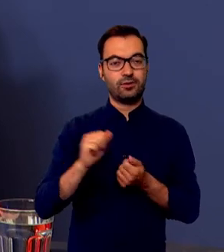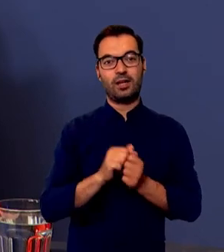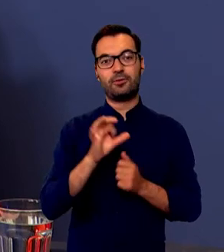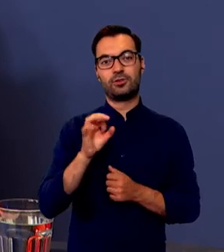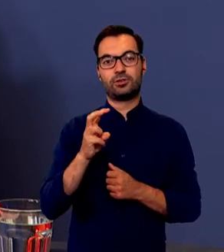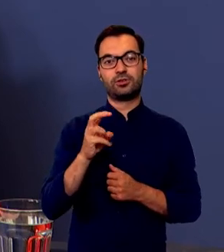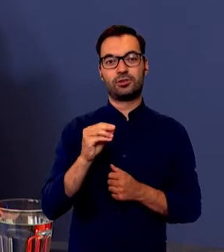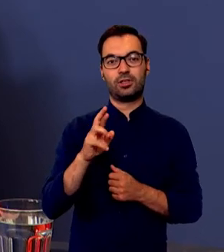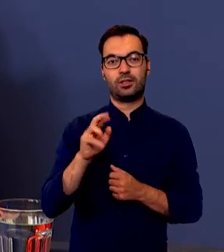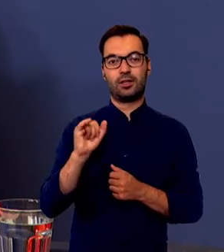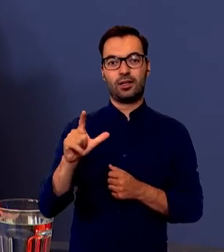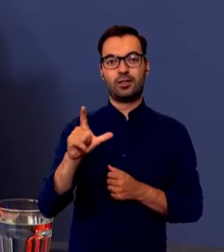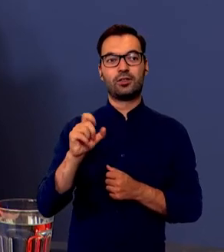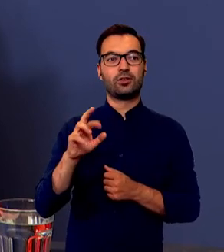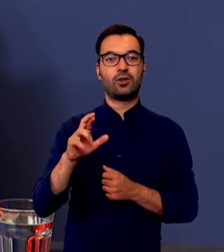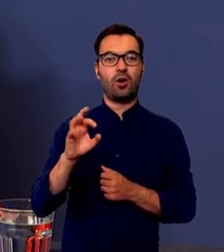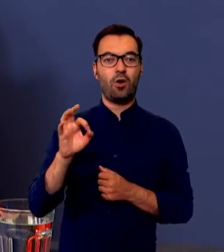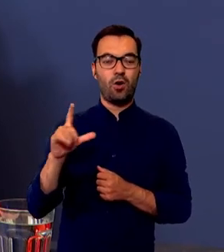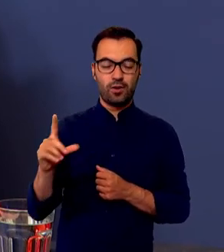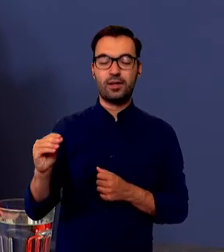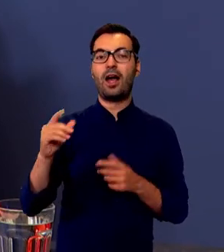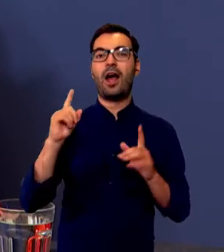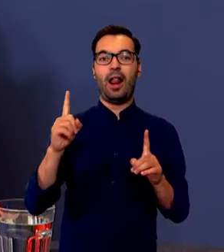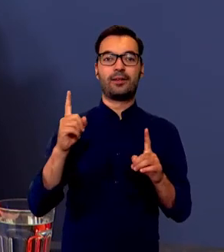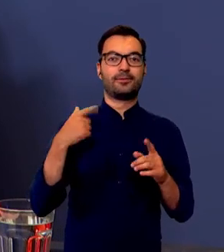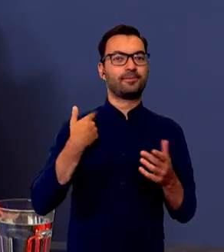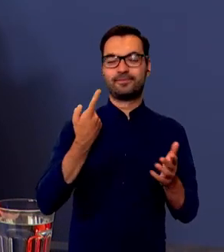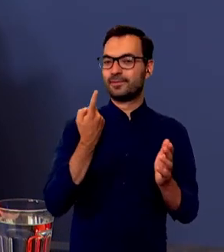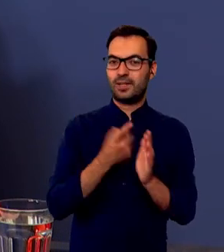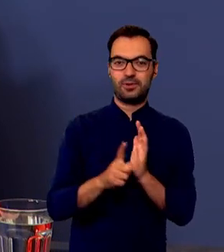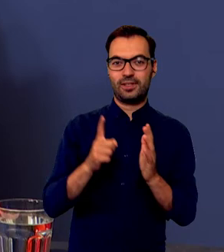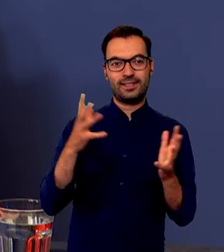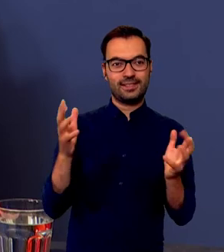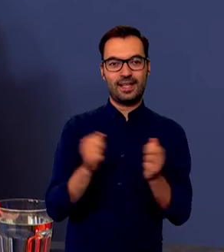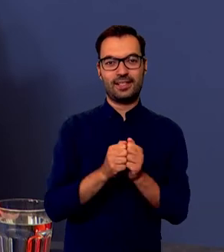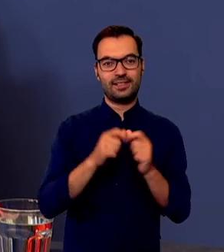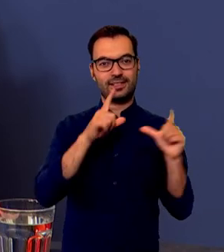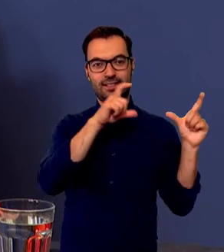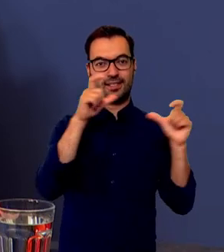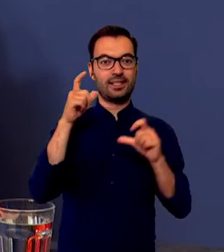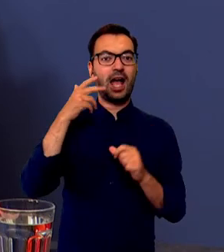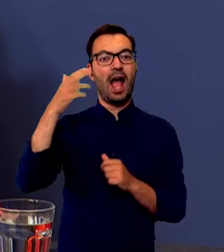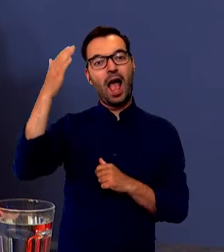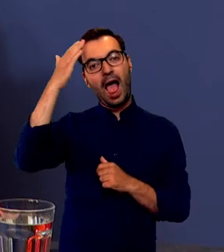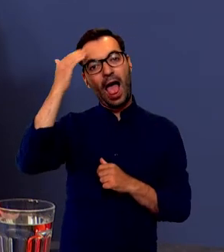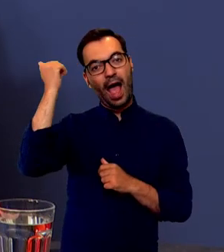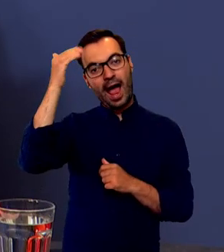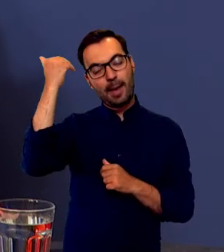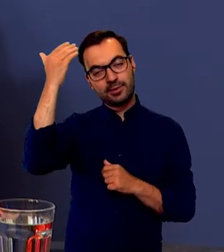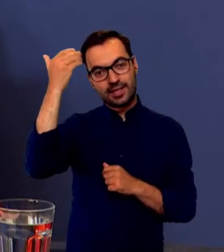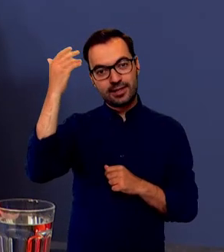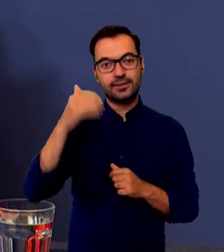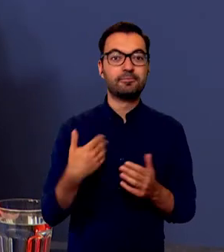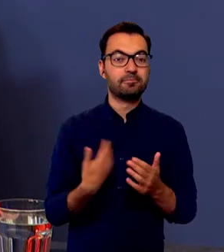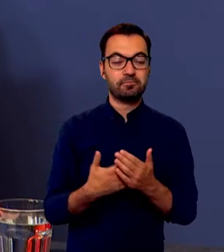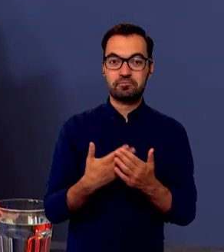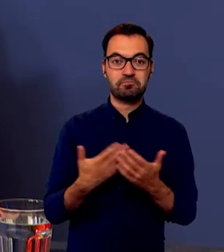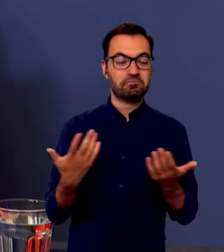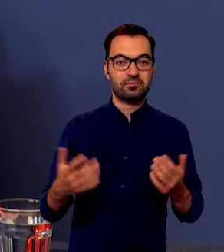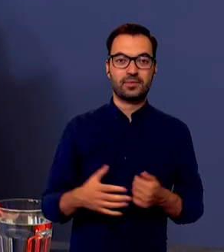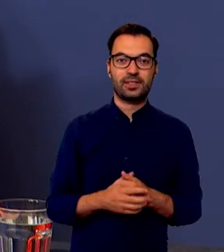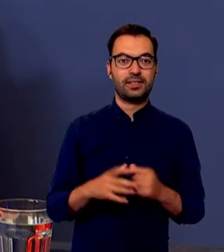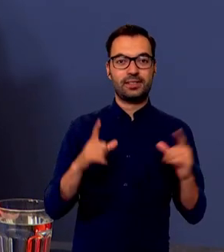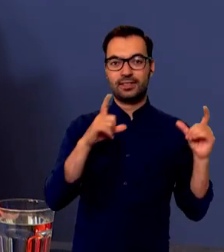Cole, albo Kelly Rowland. Natomiast nie udało nam się dotrzeć do żadnych zdjęć z pokazów arabskich, bo jak twierdzi sama